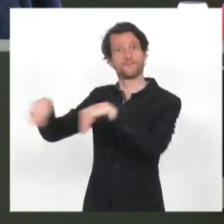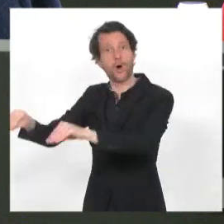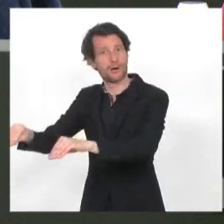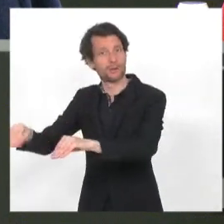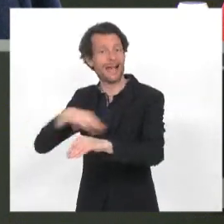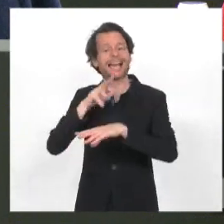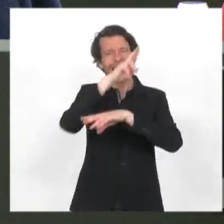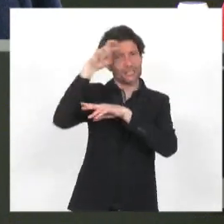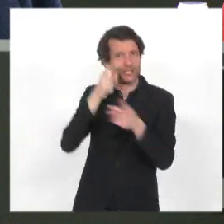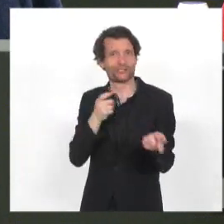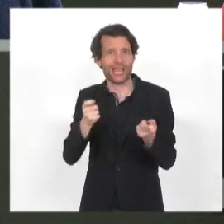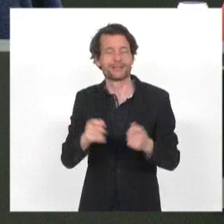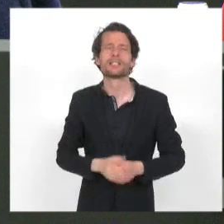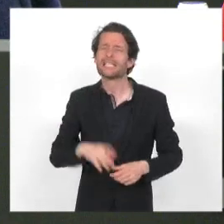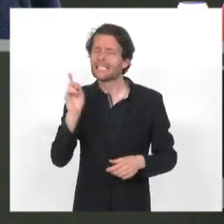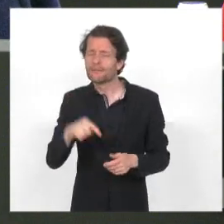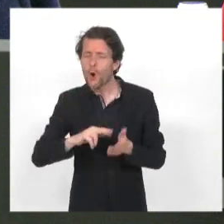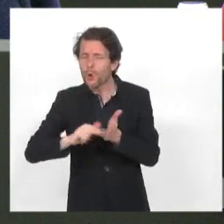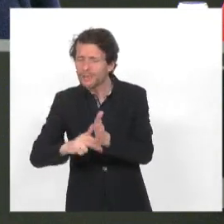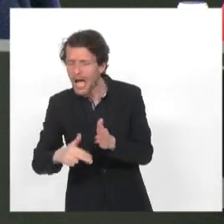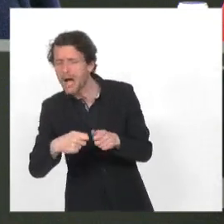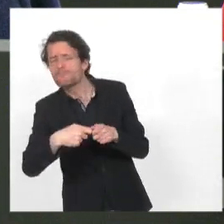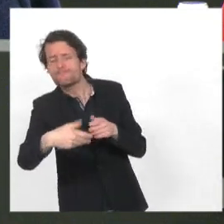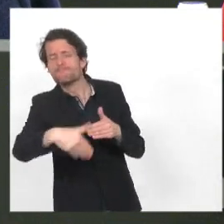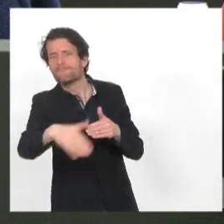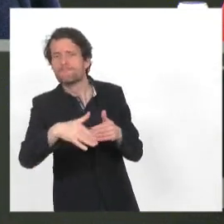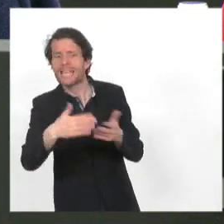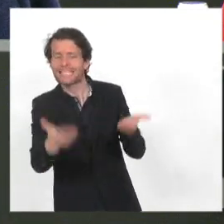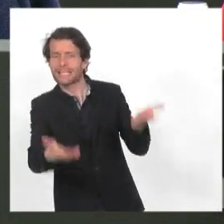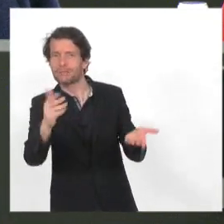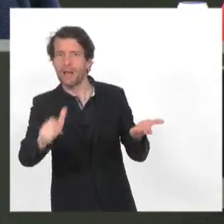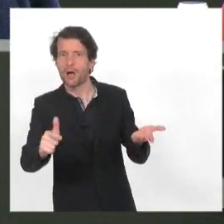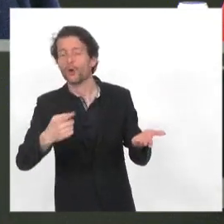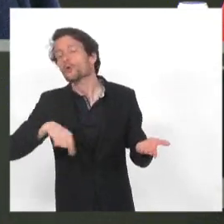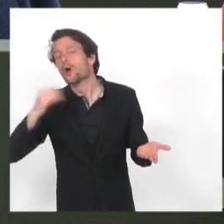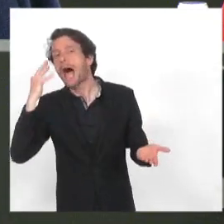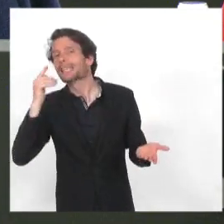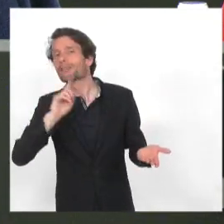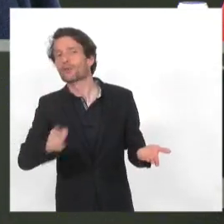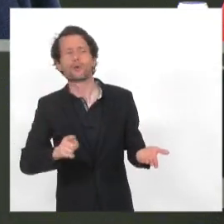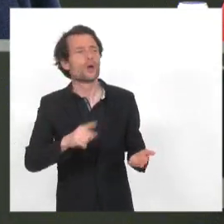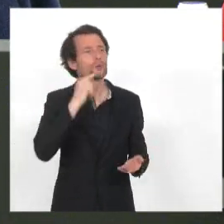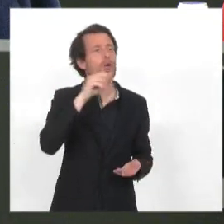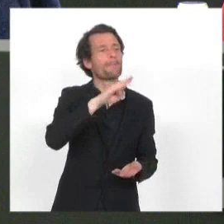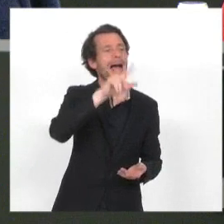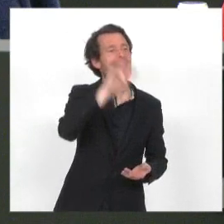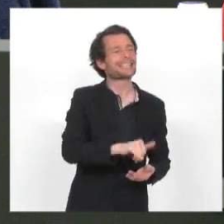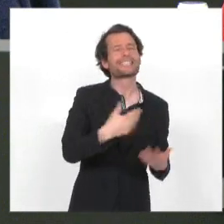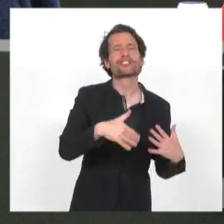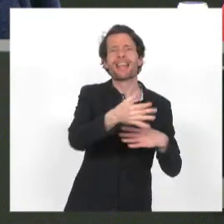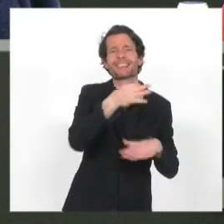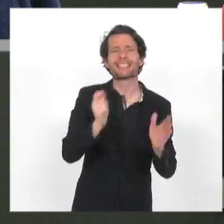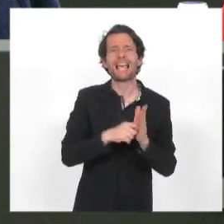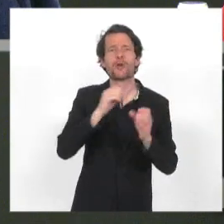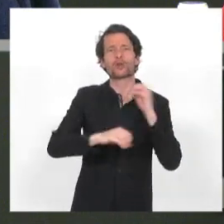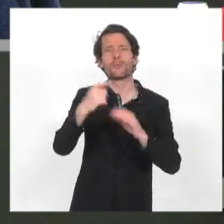contrat sur sa durée. Honnêtement, on s'inquiète très peu pour cet équilibre. Stéphane Bailly l'avait déjà dit en octobre 2021 au moment du